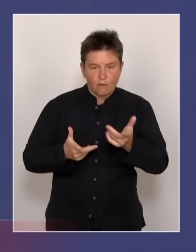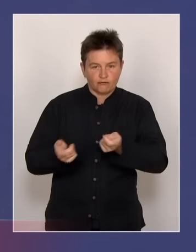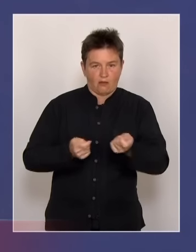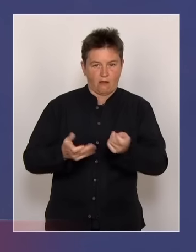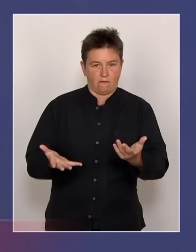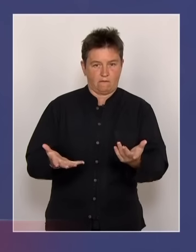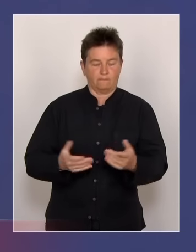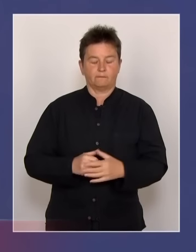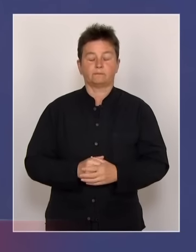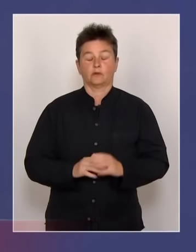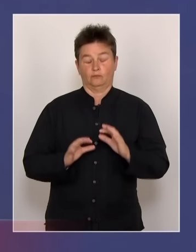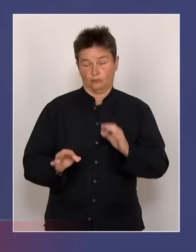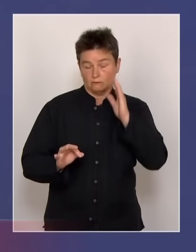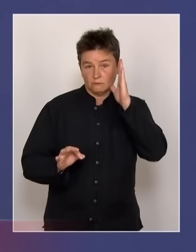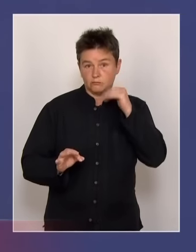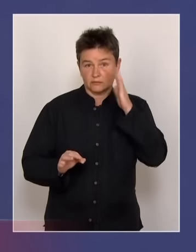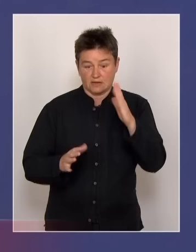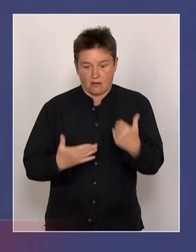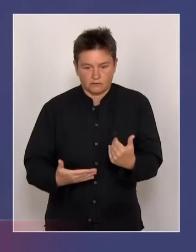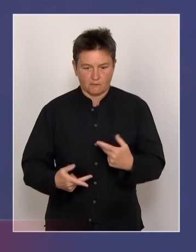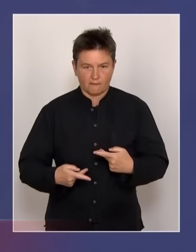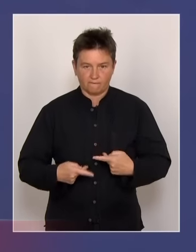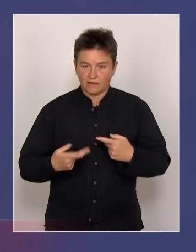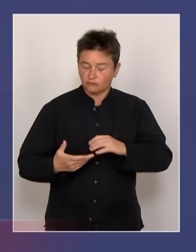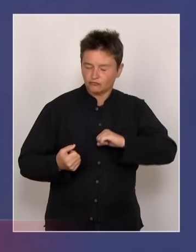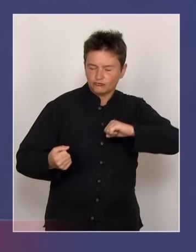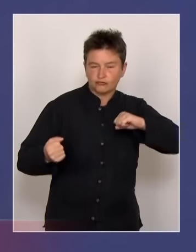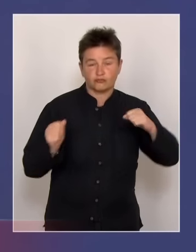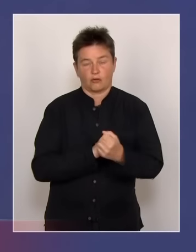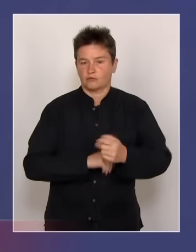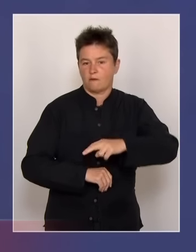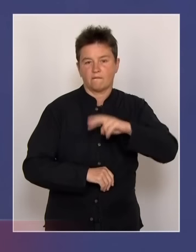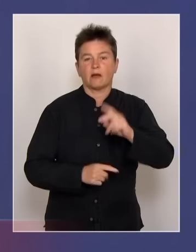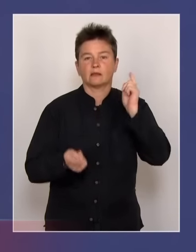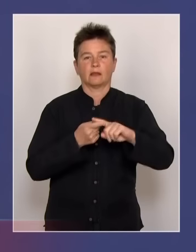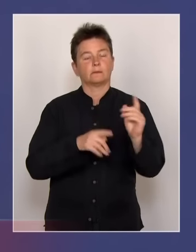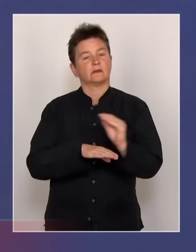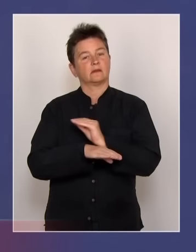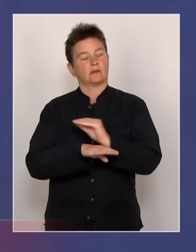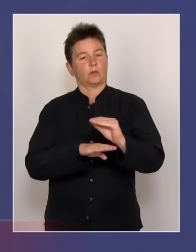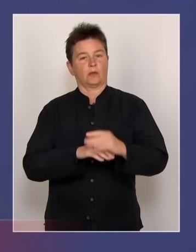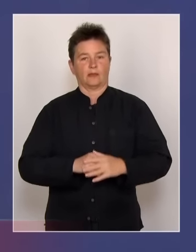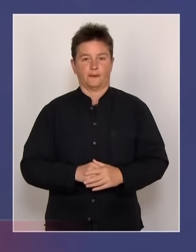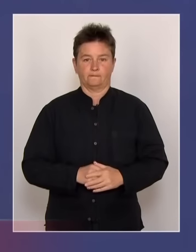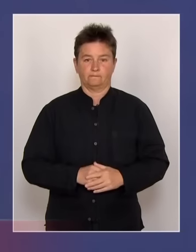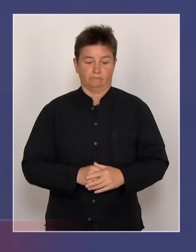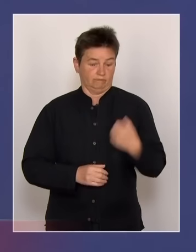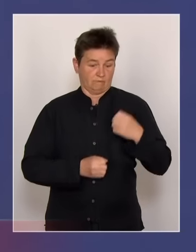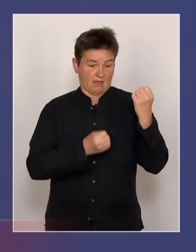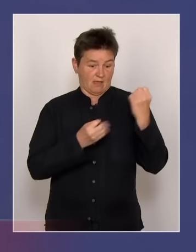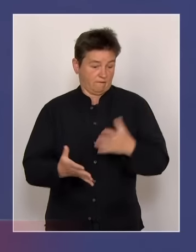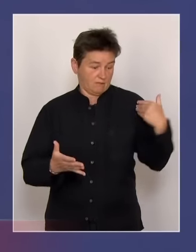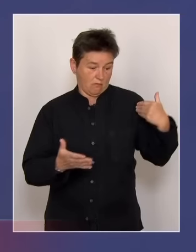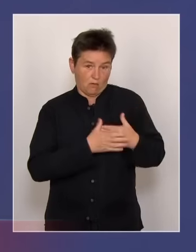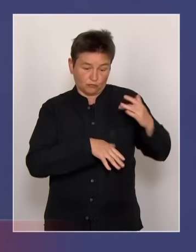Et c'est pourquoi nous sommes en train de vivre un changement très profond en termes de sécurité. Les événements les plus récents ont